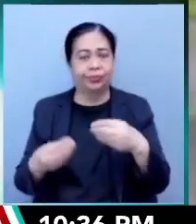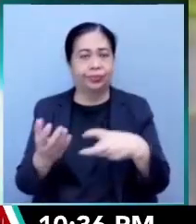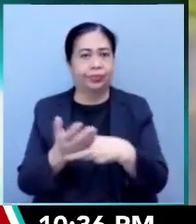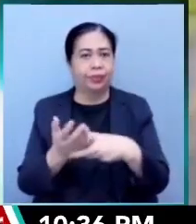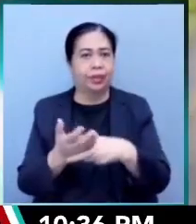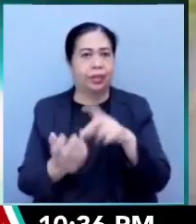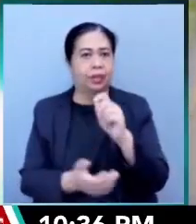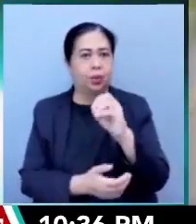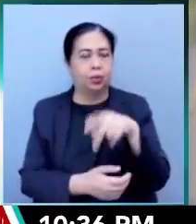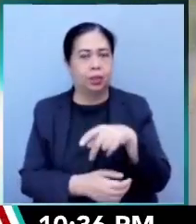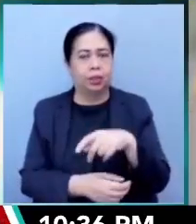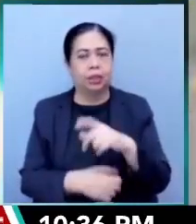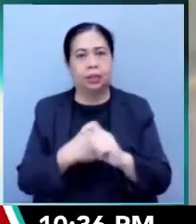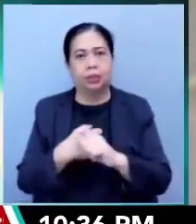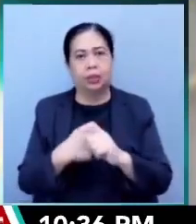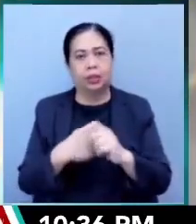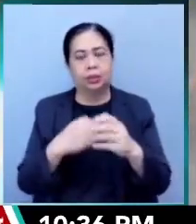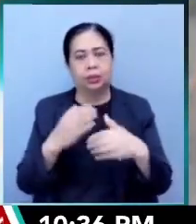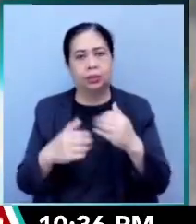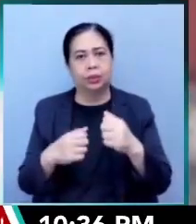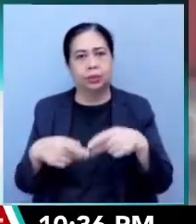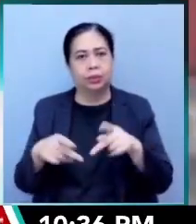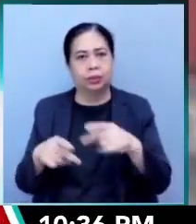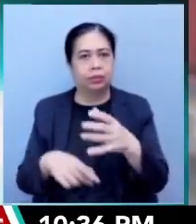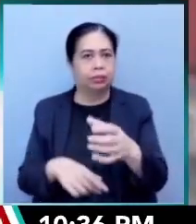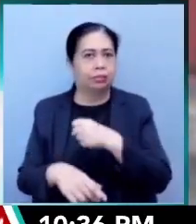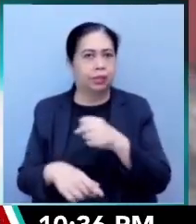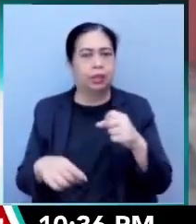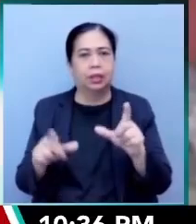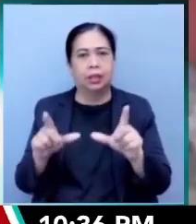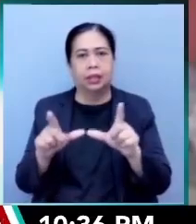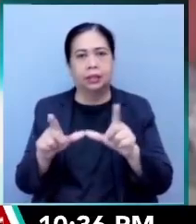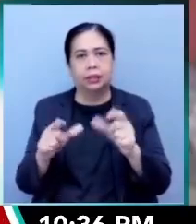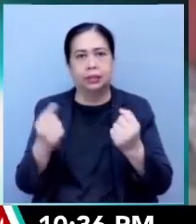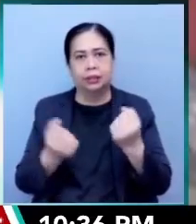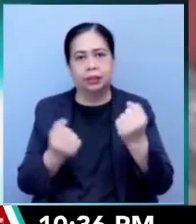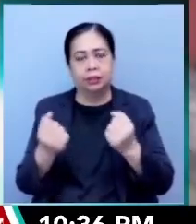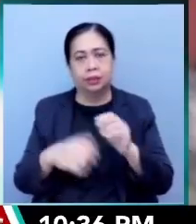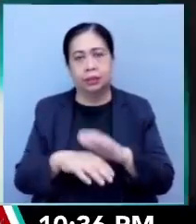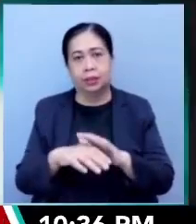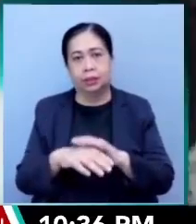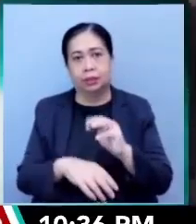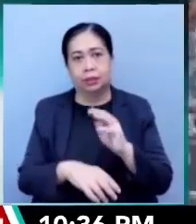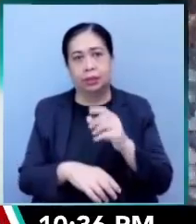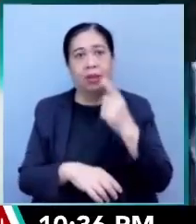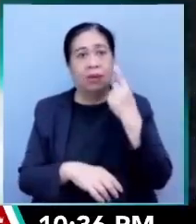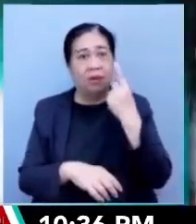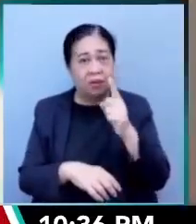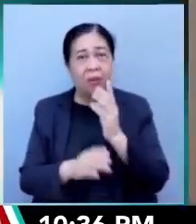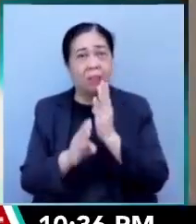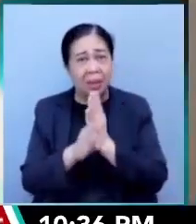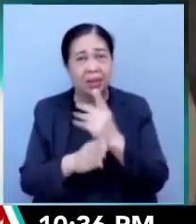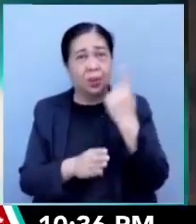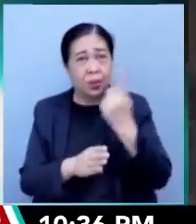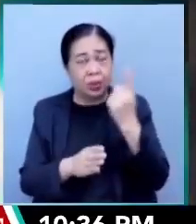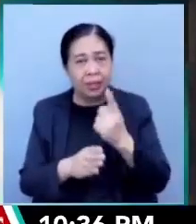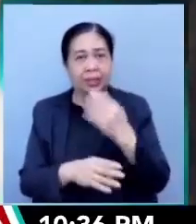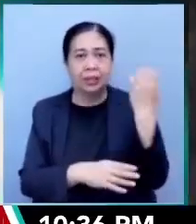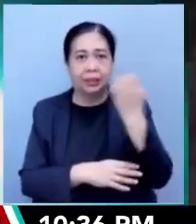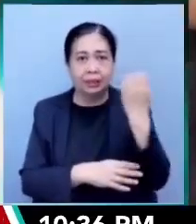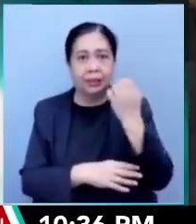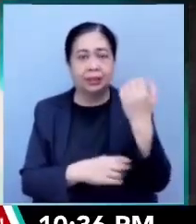Temporary Operator's Permit at kinumpiska ang kanilang driver's license. Paalala ng MMDA para lang sa mga pampasaherong bus at emergency vehicles